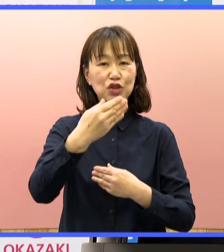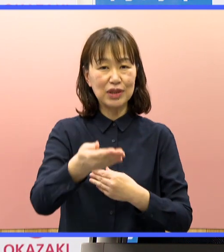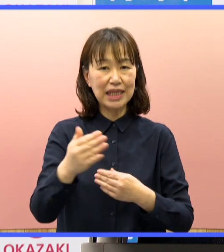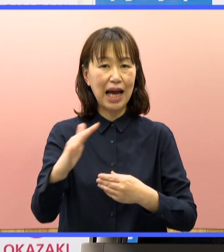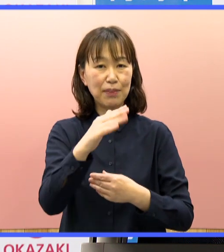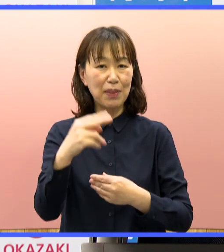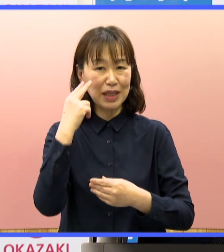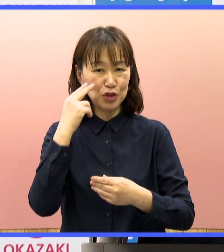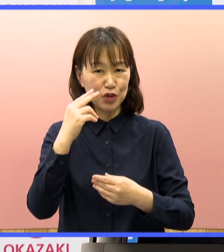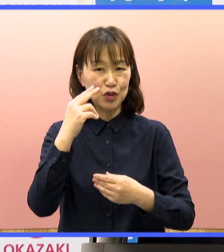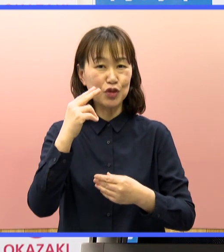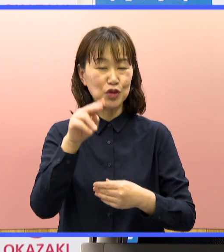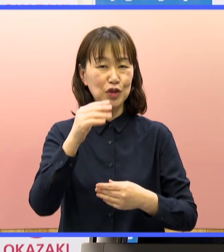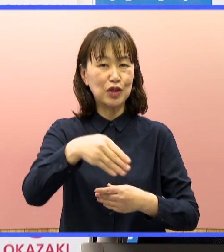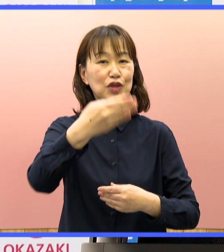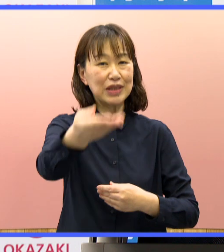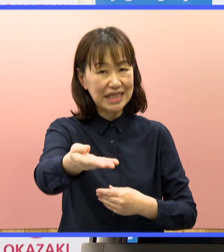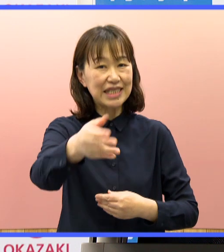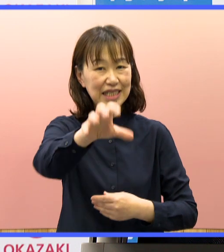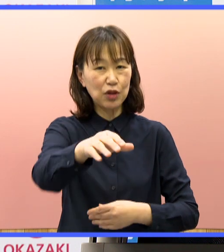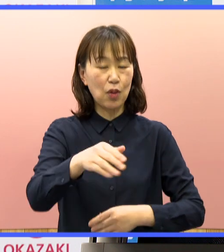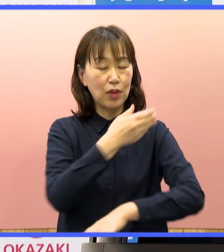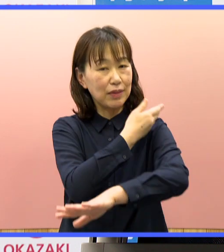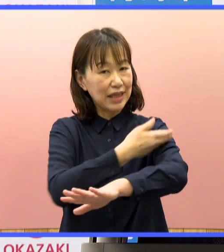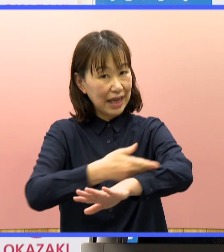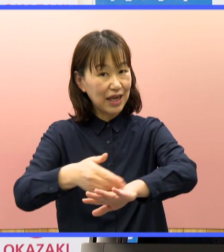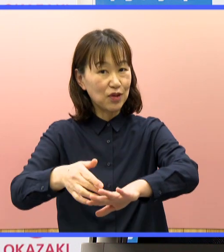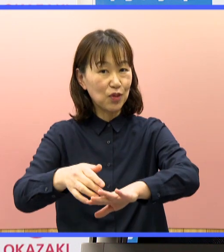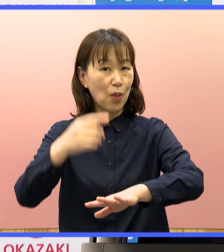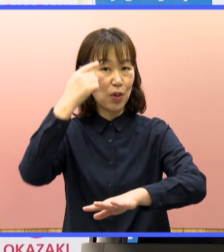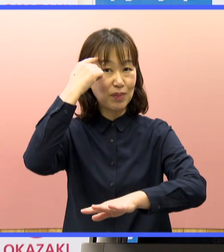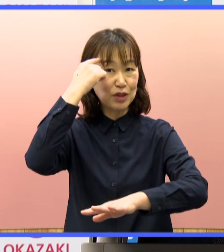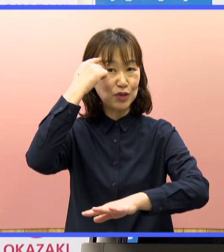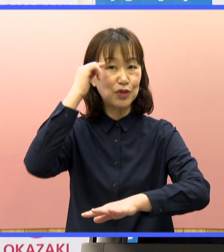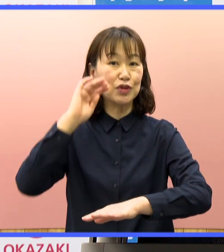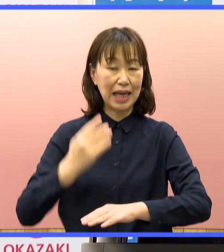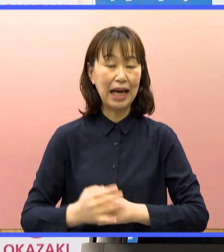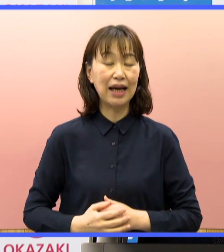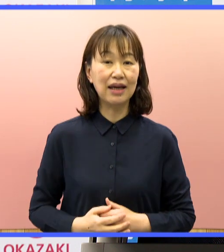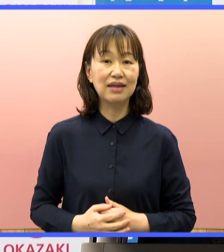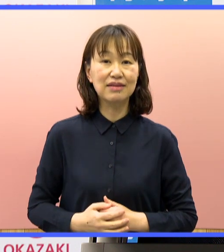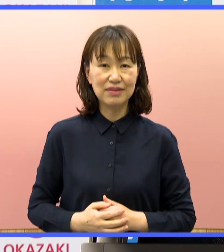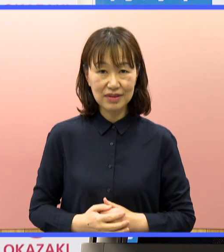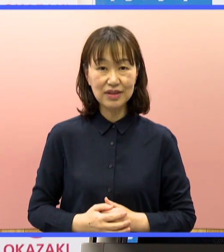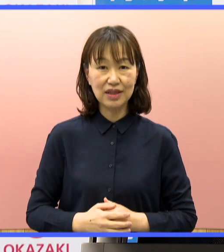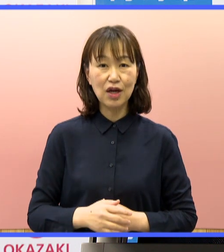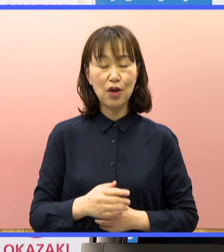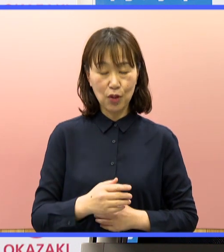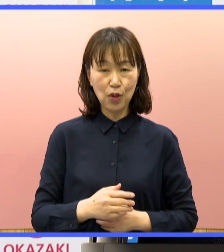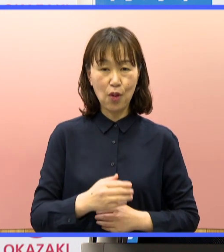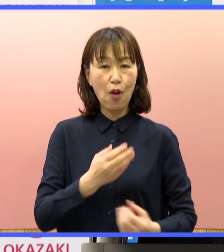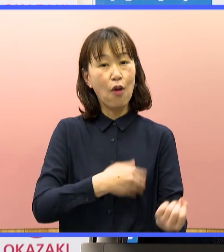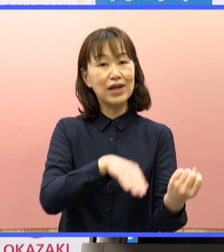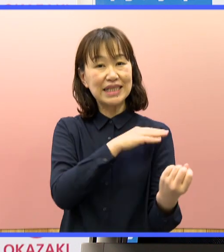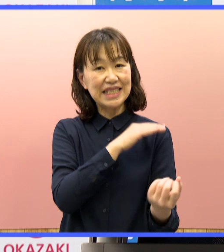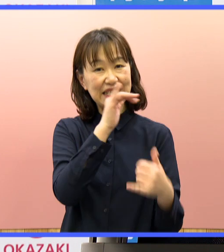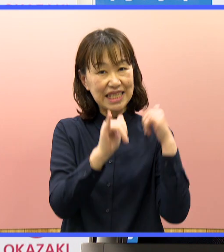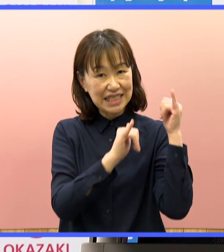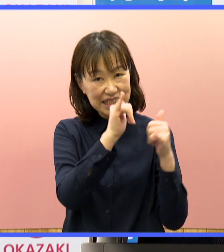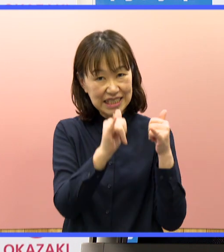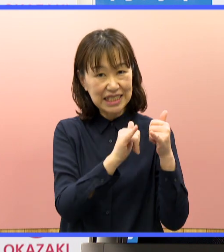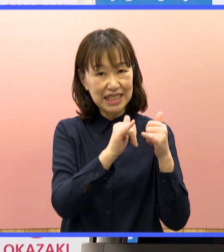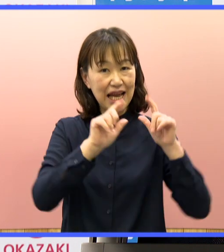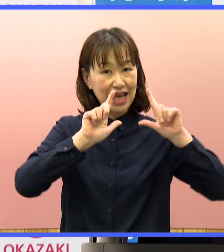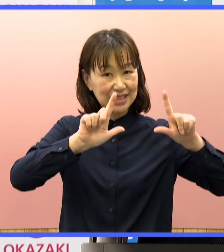予想されますが、引き続き多くの方にドラマ館へ来ていただくこと、そしてこの機に本市の歴史的魅力を広く発信し、本